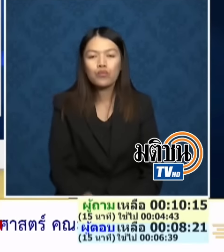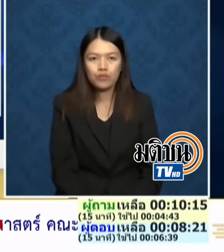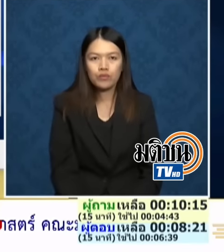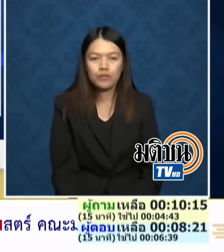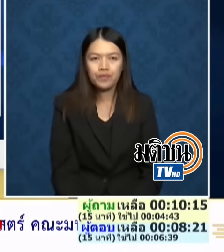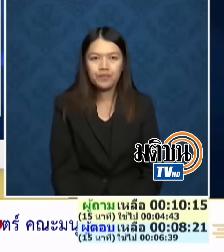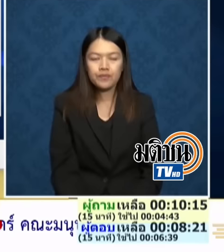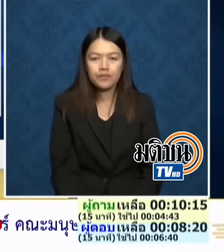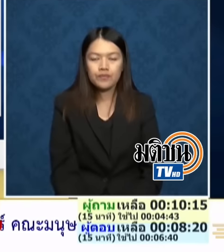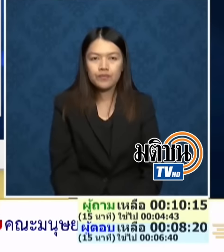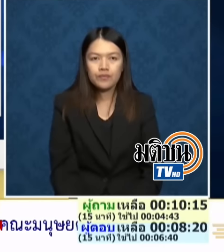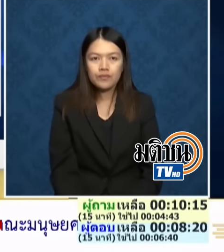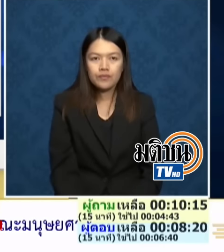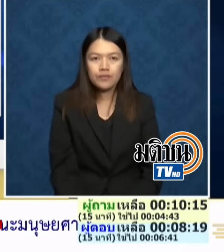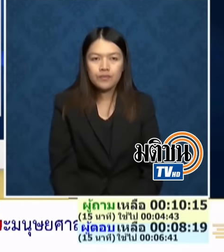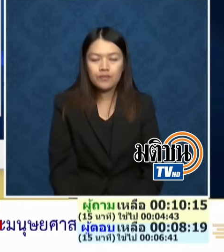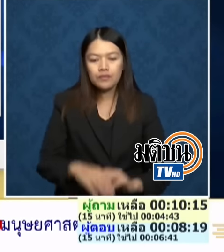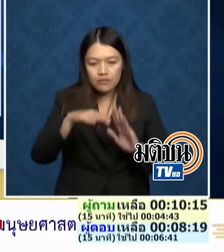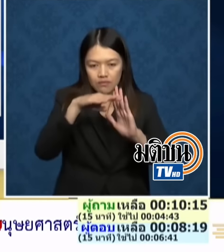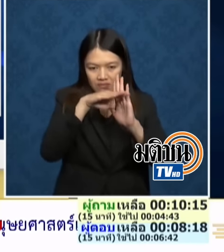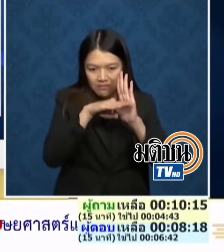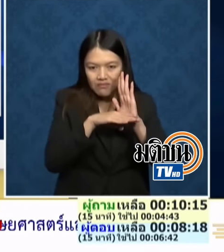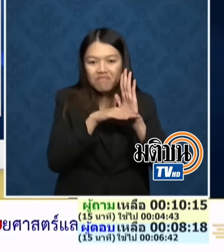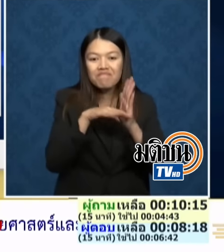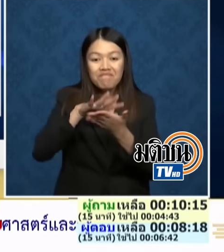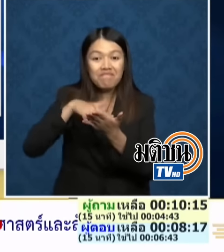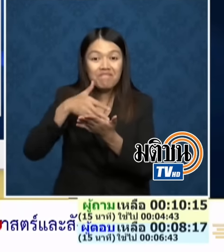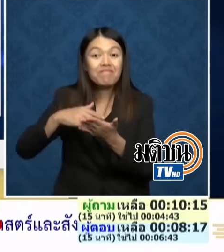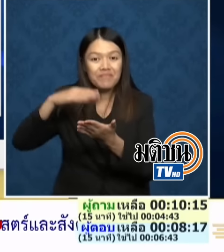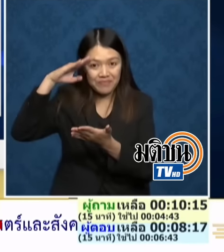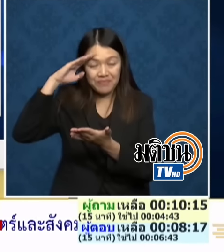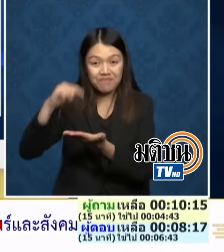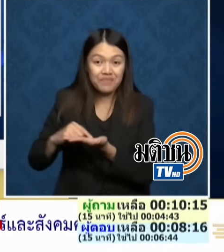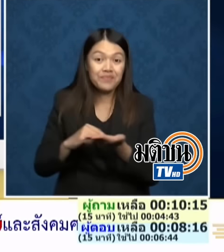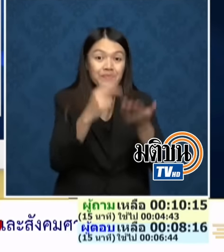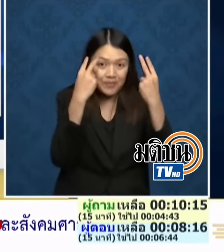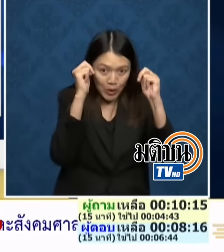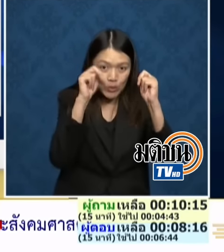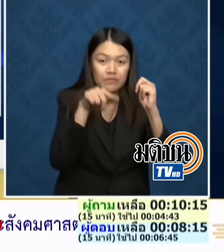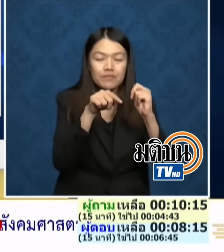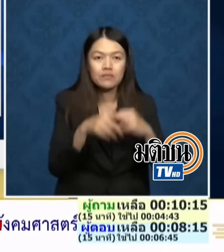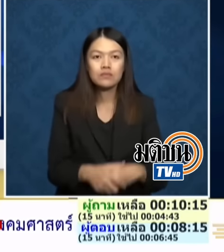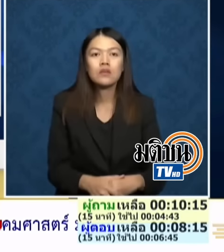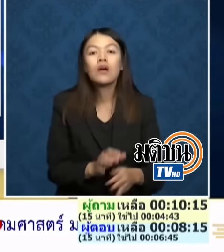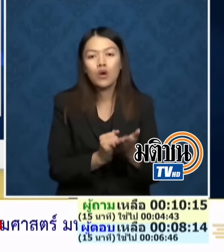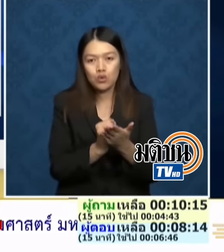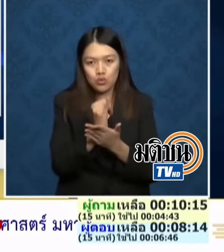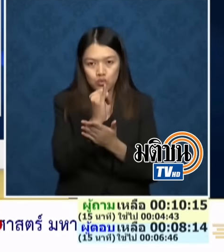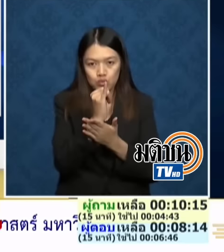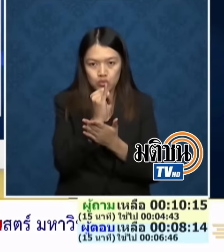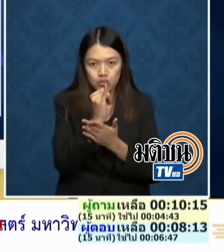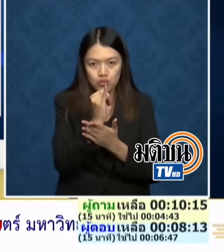อันนั้นขั้นตอนที่โรมแนธตราหาร รายงานไปท่านใยุก Beamครับมันถูกต้อง